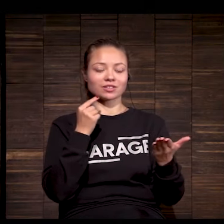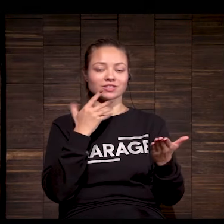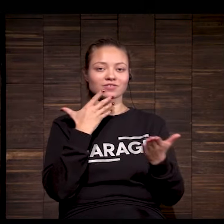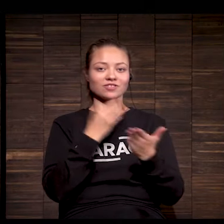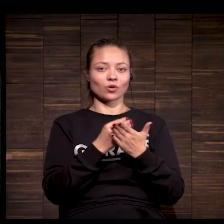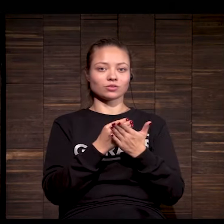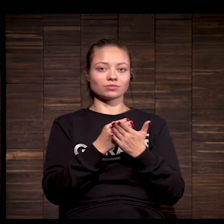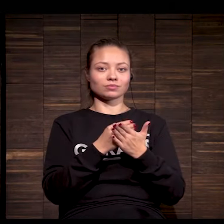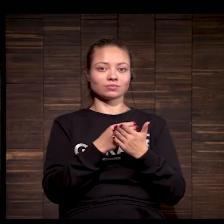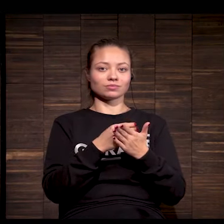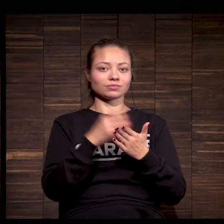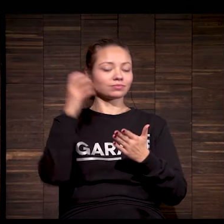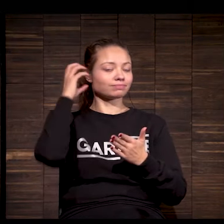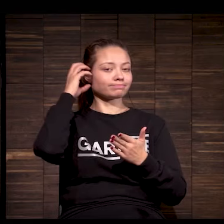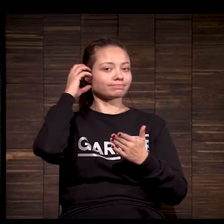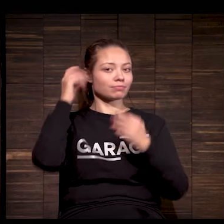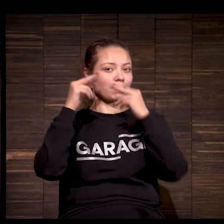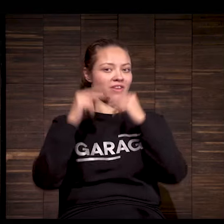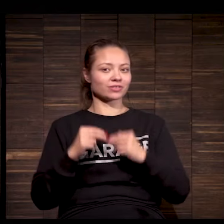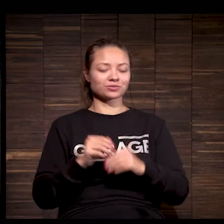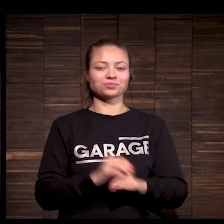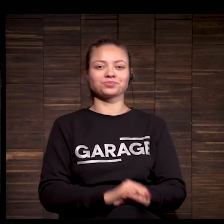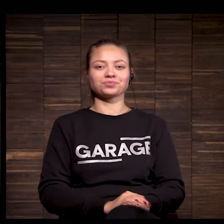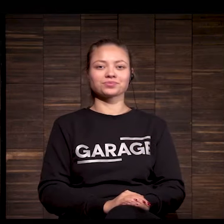пир свое приводное устройство